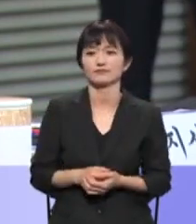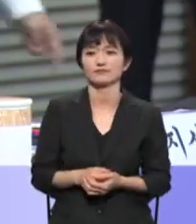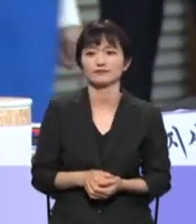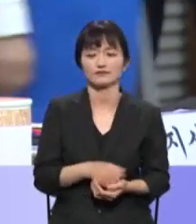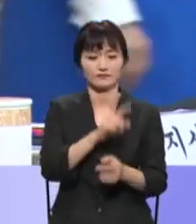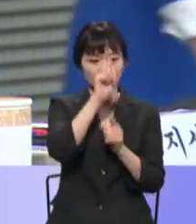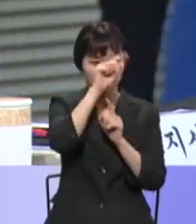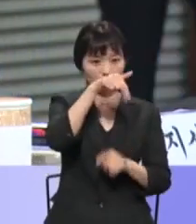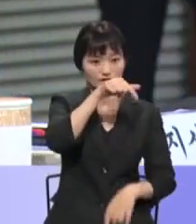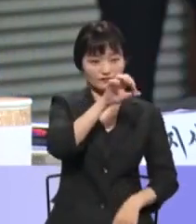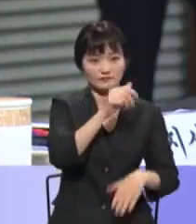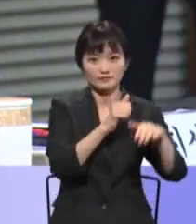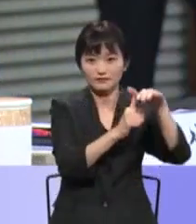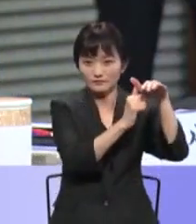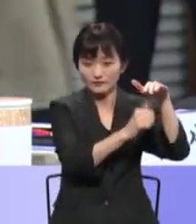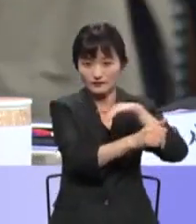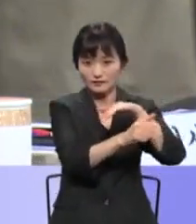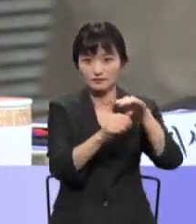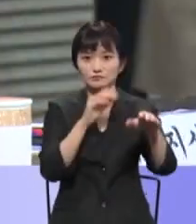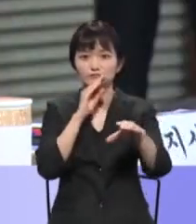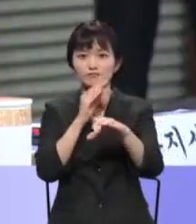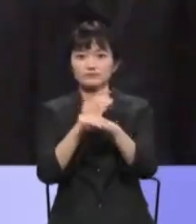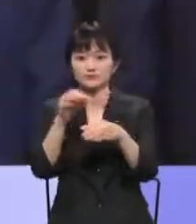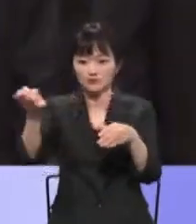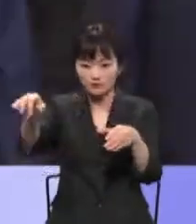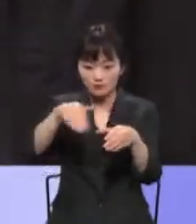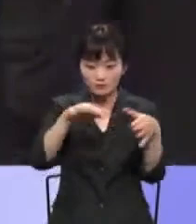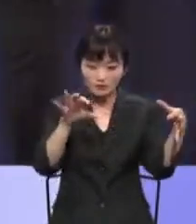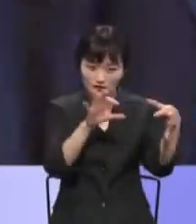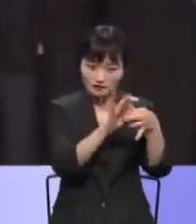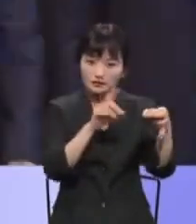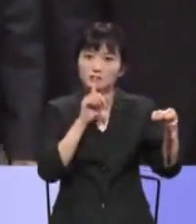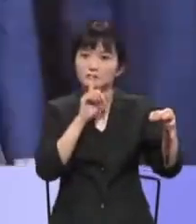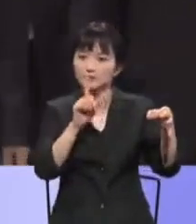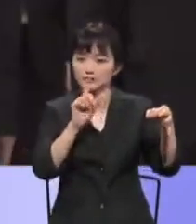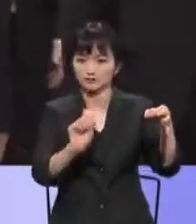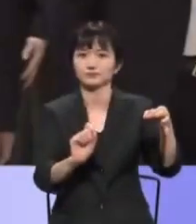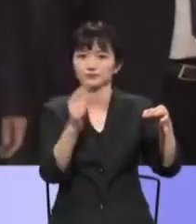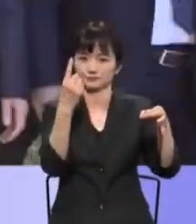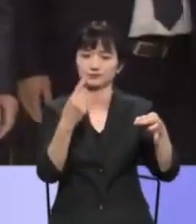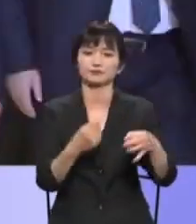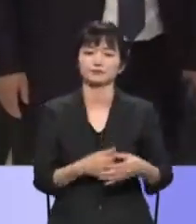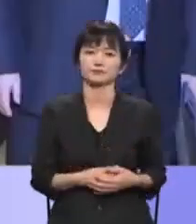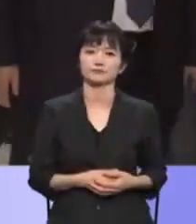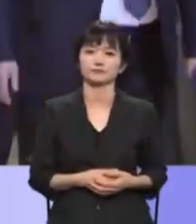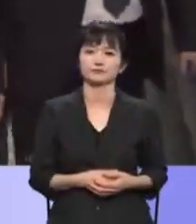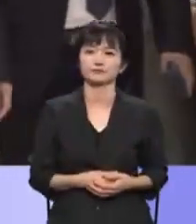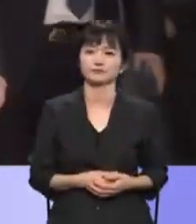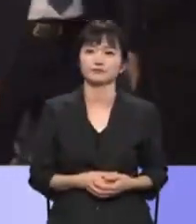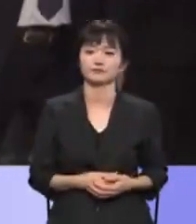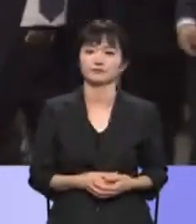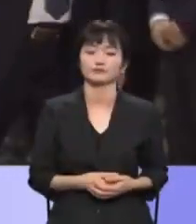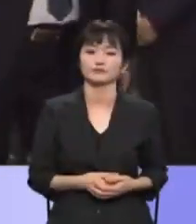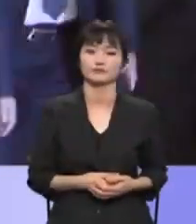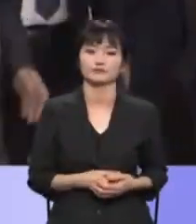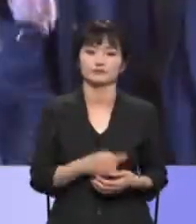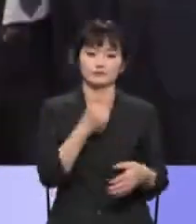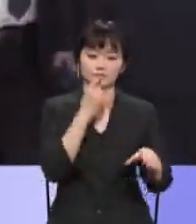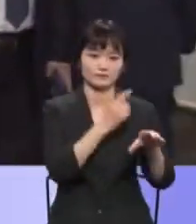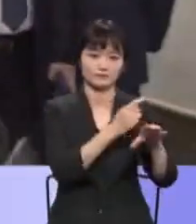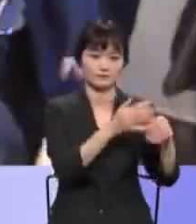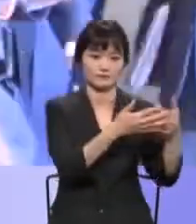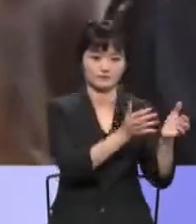이재명 대표와 대북 송금이 연관되는 발언을 했기 때문에 저는 그렇다고 보거든요. 진짜로 민주당이 이화영 전 지사에